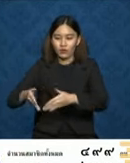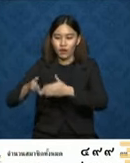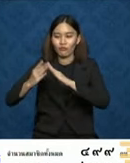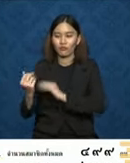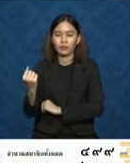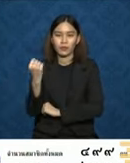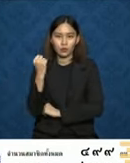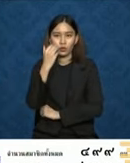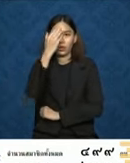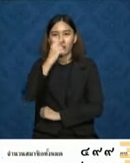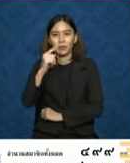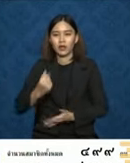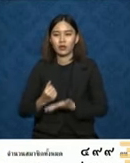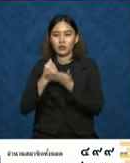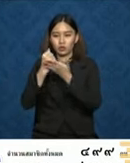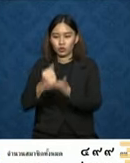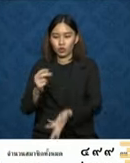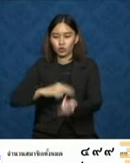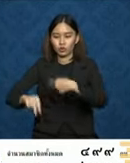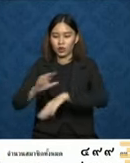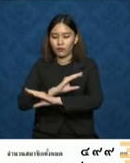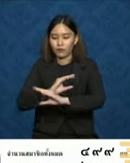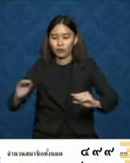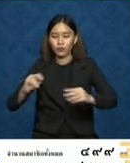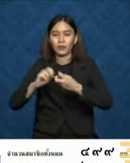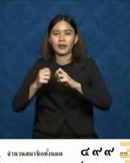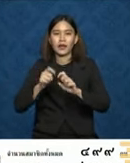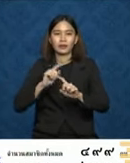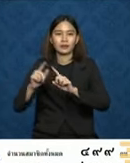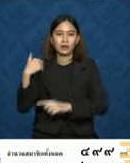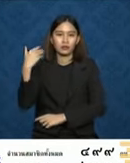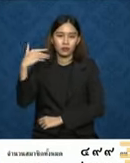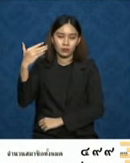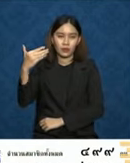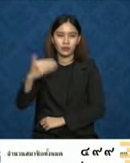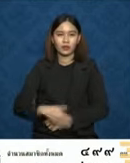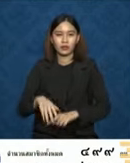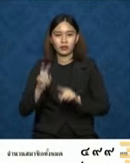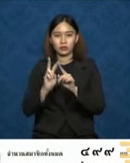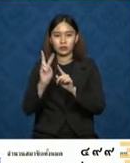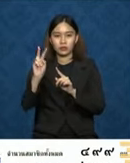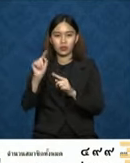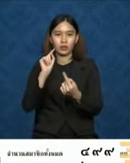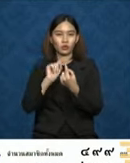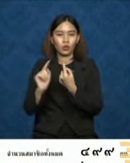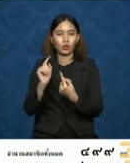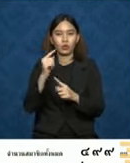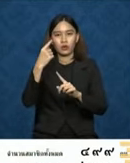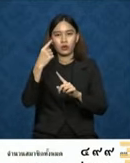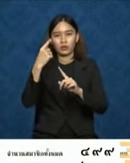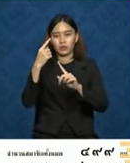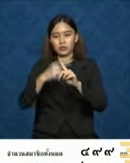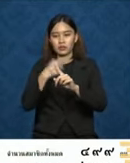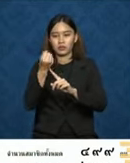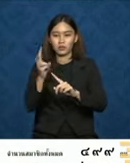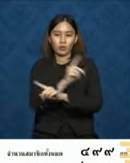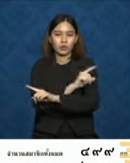ถาวรเพื่อบรรเทาความเดือดร้อนให้เกษตรกรในระยะยาวต่อไปครับเรื่องที่ 2เนื่องจากเมื่อวันที่ 12